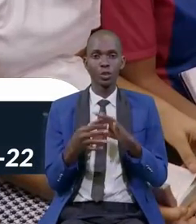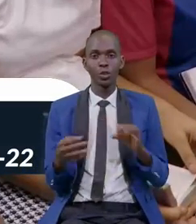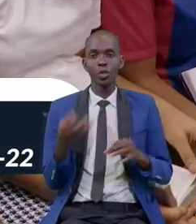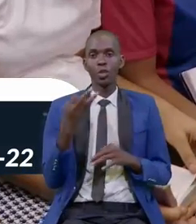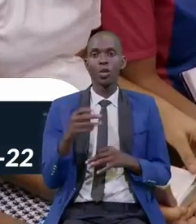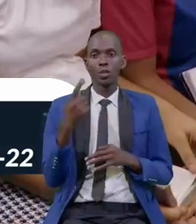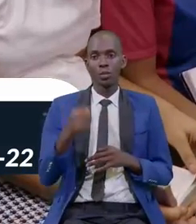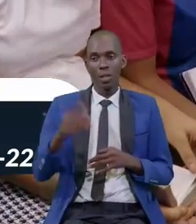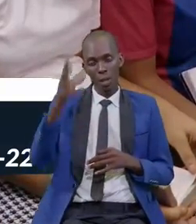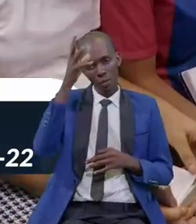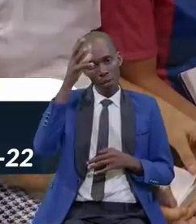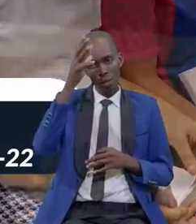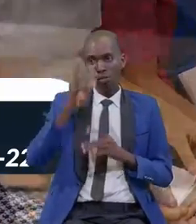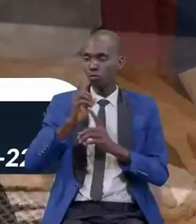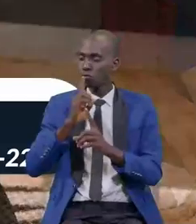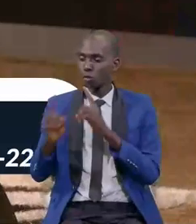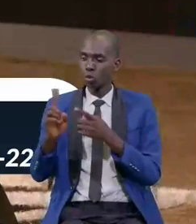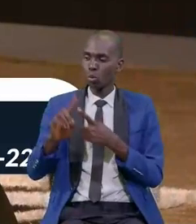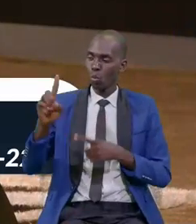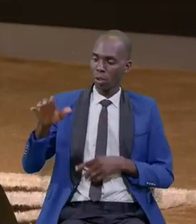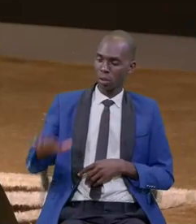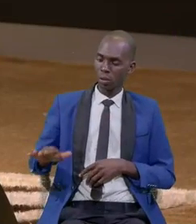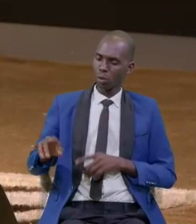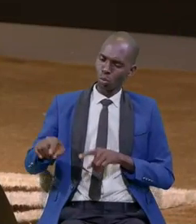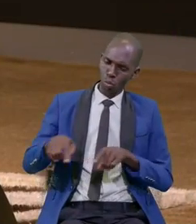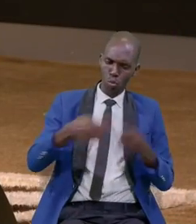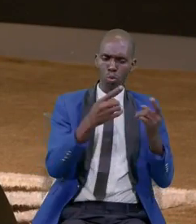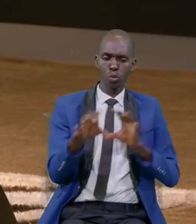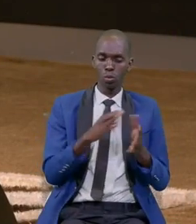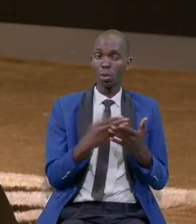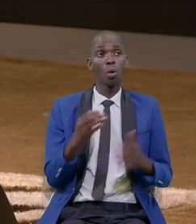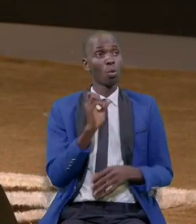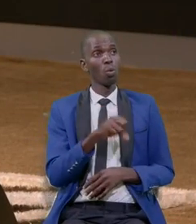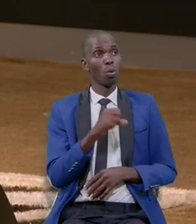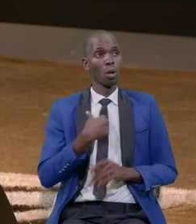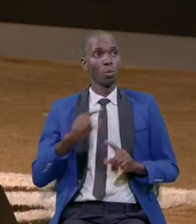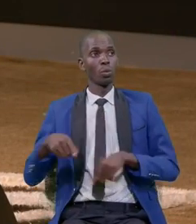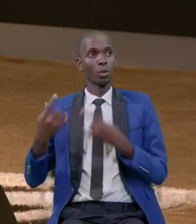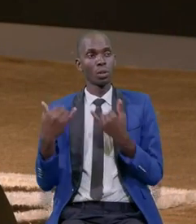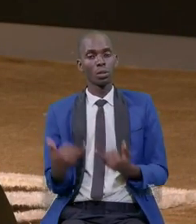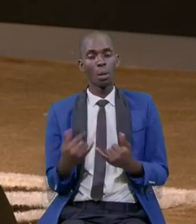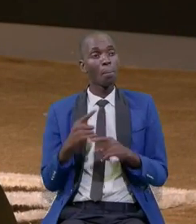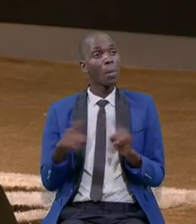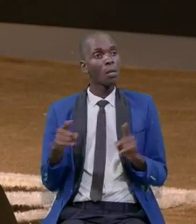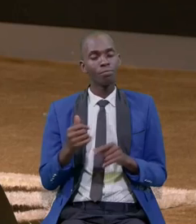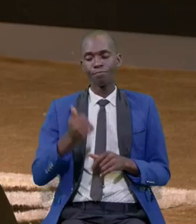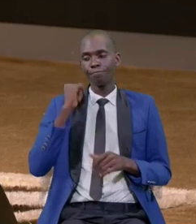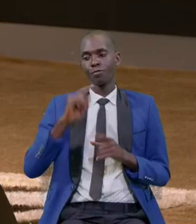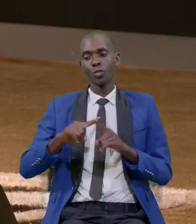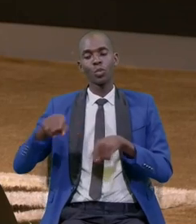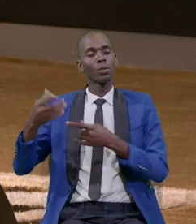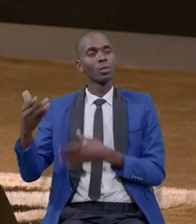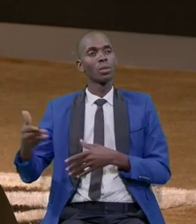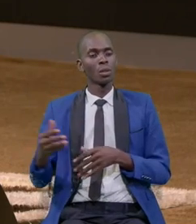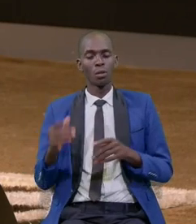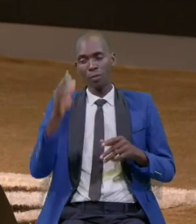une parabole à un père qui a dit à un enfant, va faire cela. Et que j'irai. Il n'est pas allé,